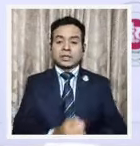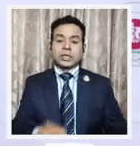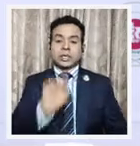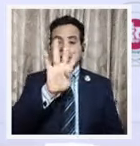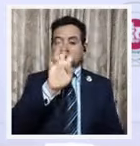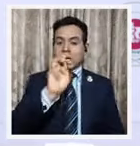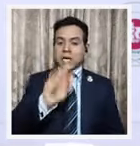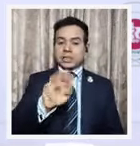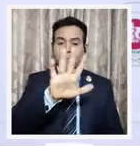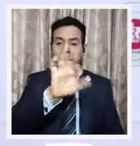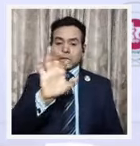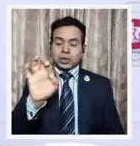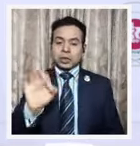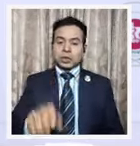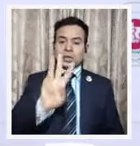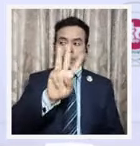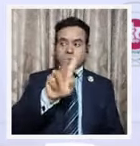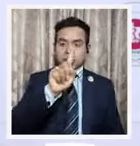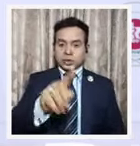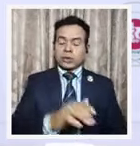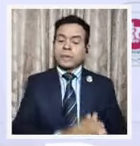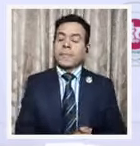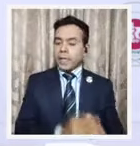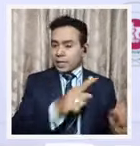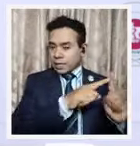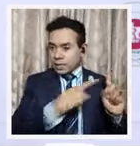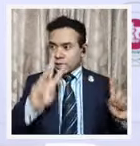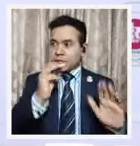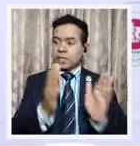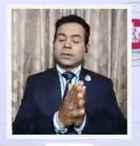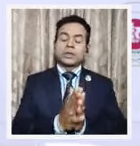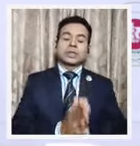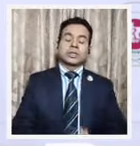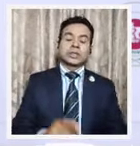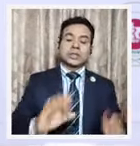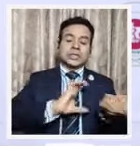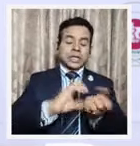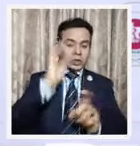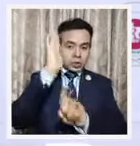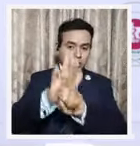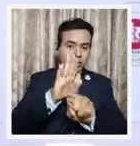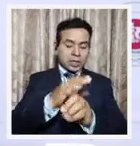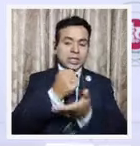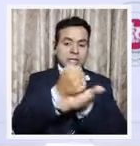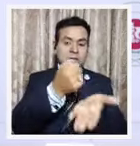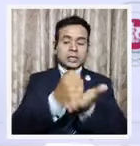টেলিমেডিসিন সেবায় 24 ঘন্টায় কোভিড-19 স্বাস্থ্যসেবা গ্রহণ করেছেন টেলিমেডিসিনের মাধ্যমে